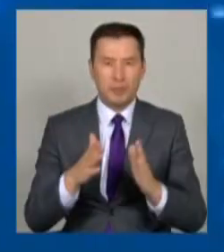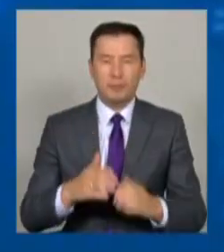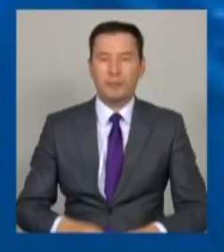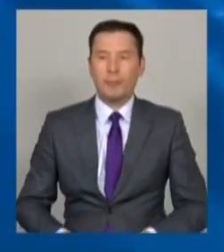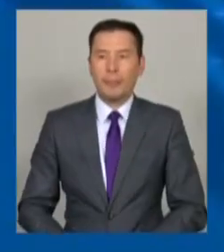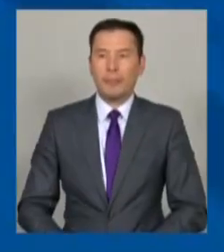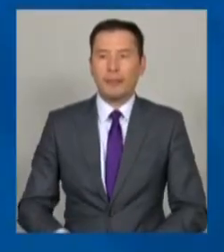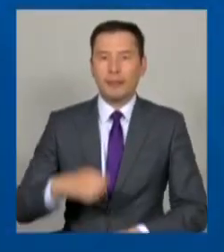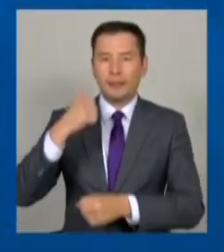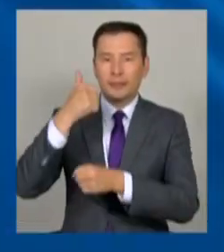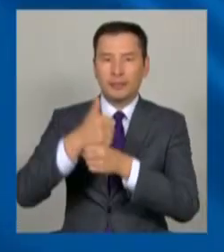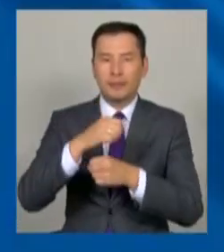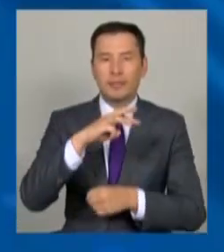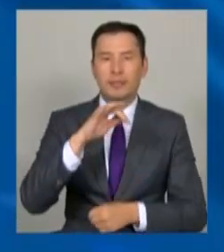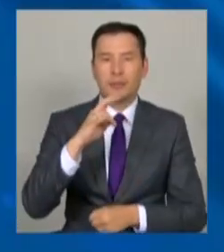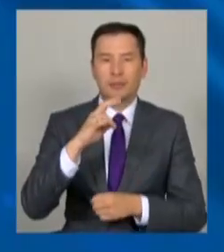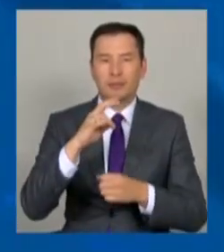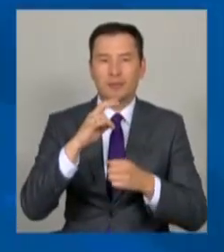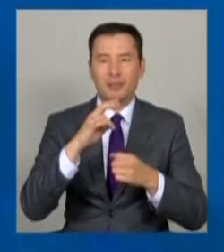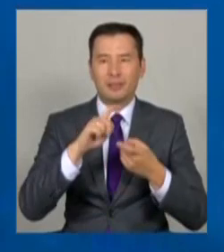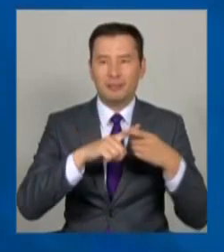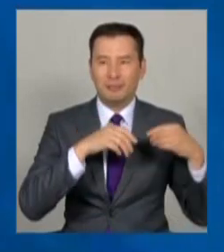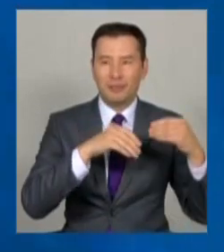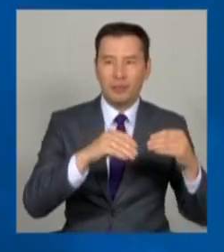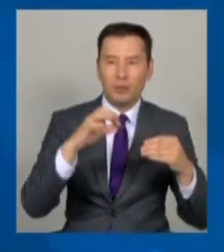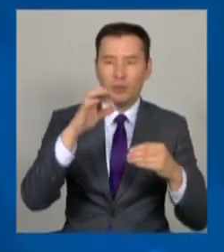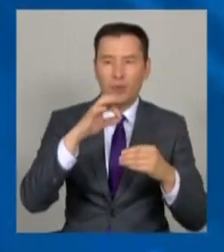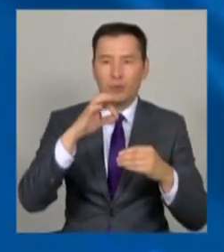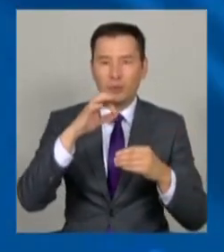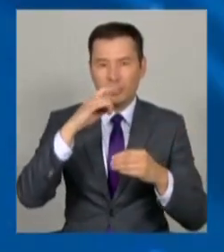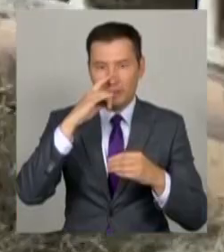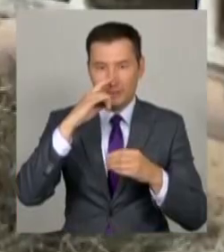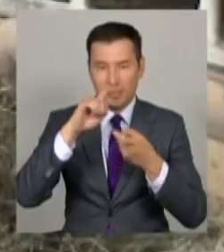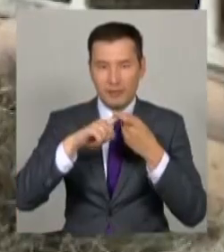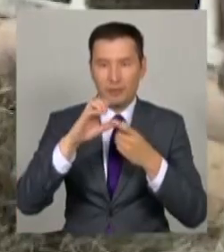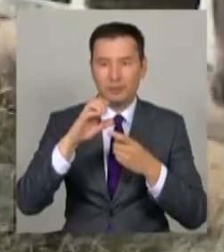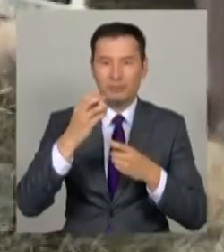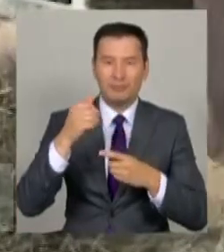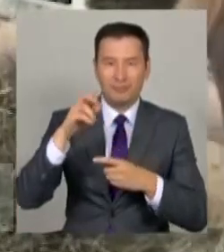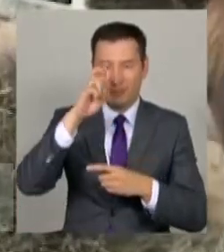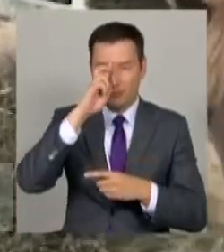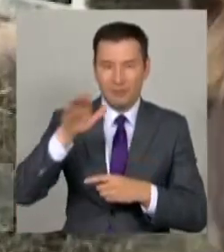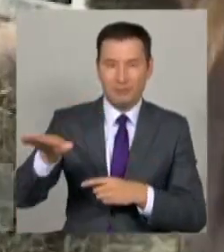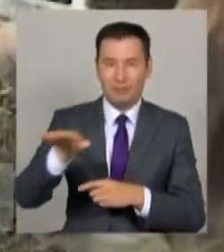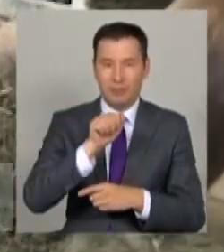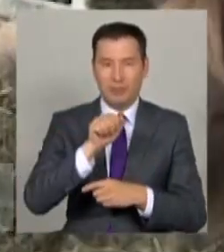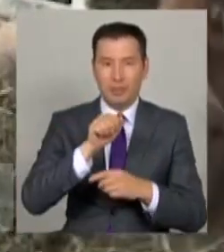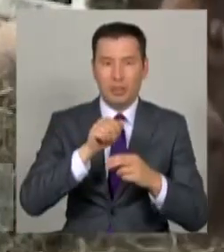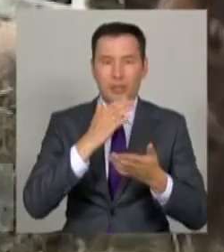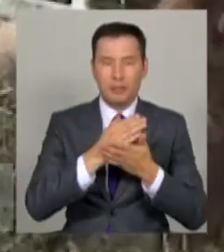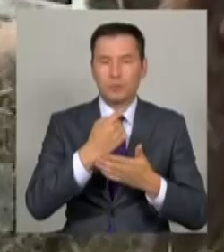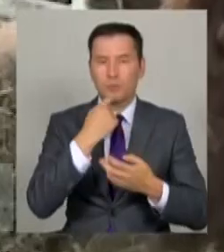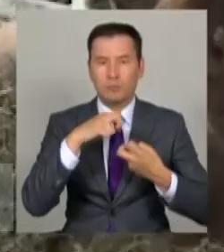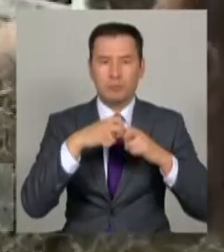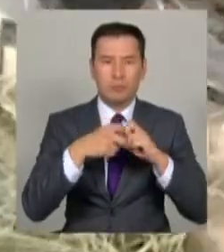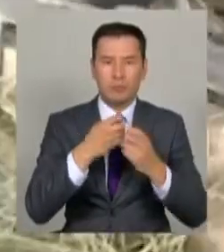Глава Минсельхоза Ербол Карашукеев ответил на критику аграриев касательно распределения субсидий. По его словам, трудности у пользователей